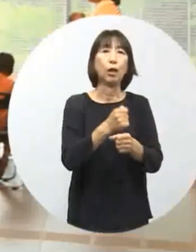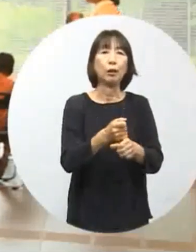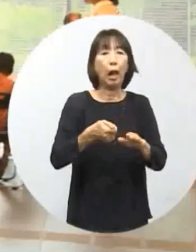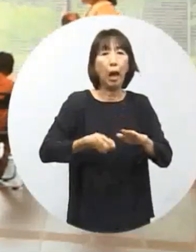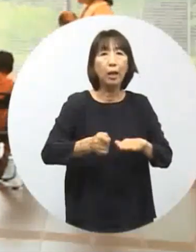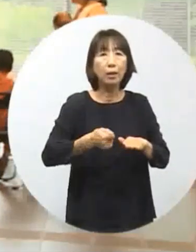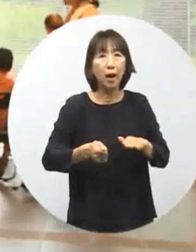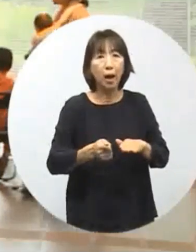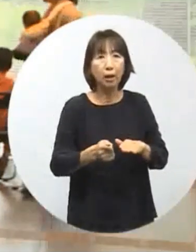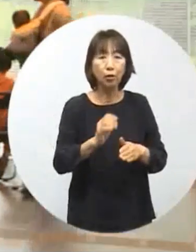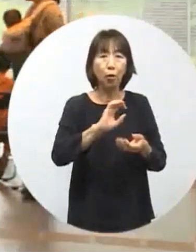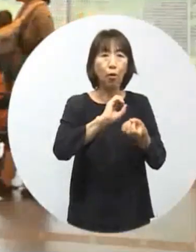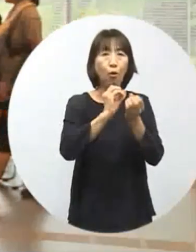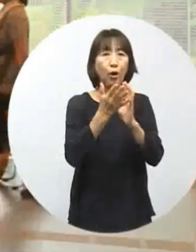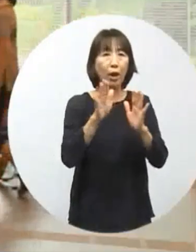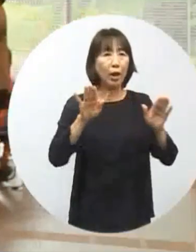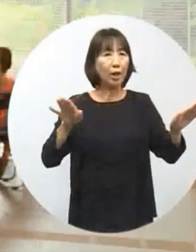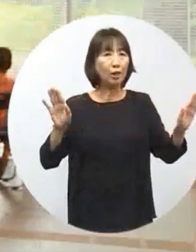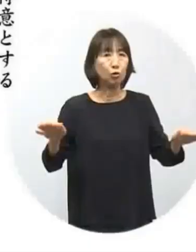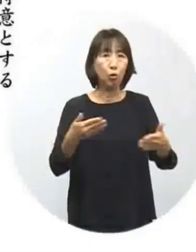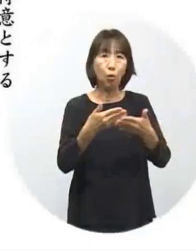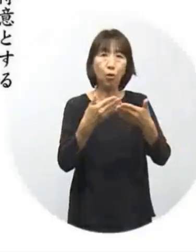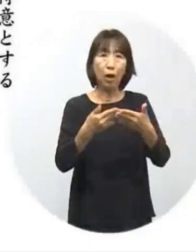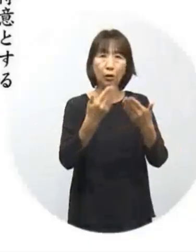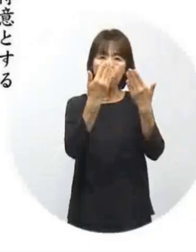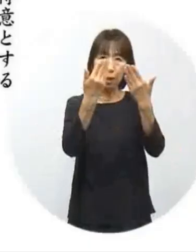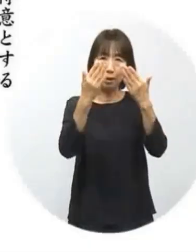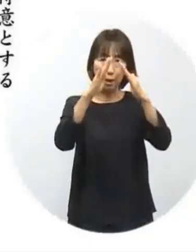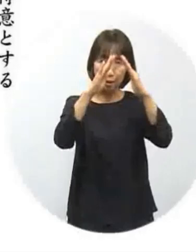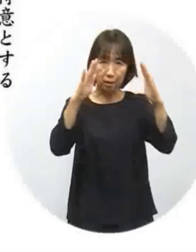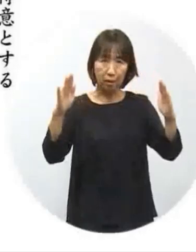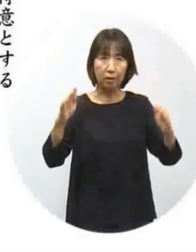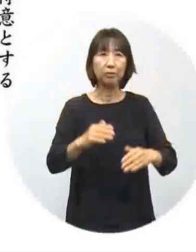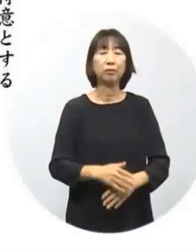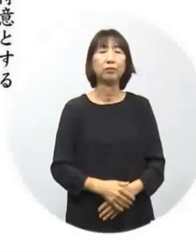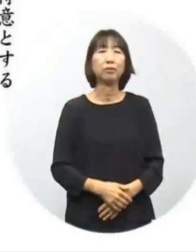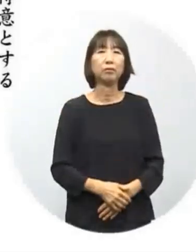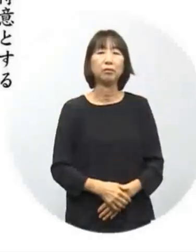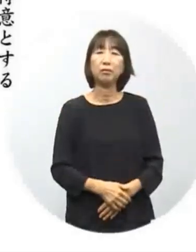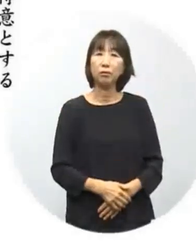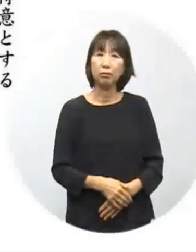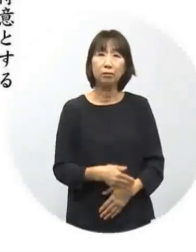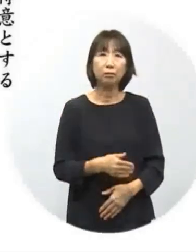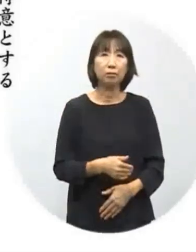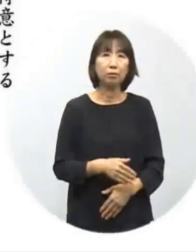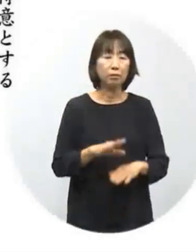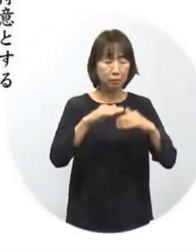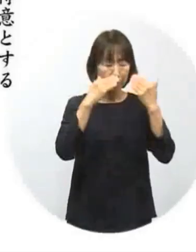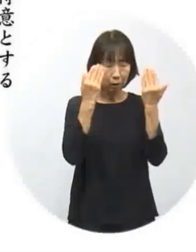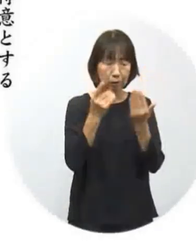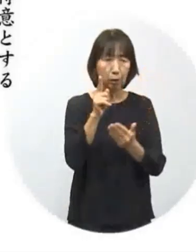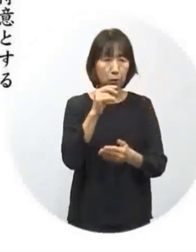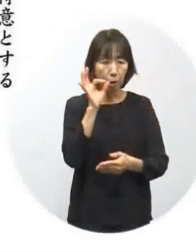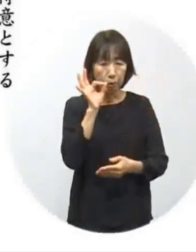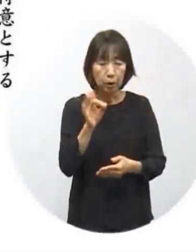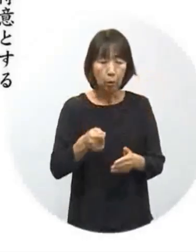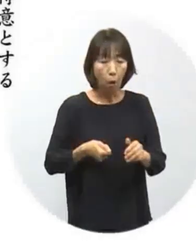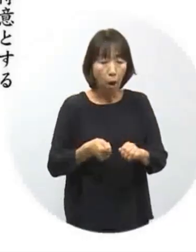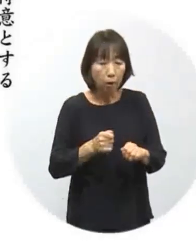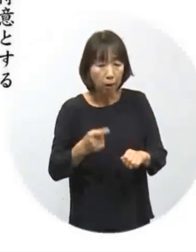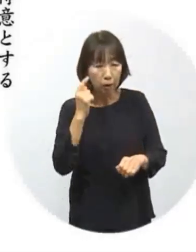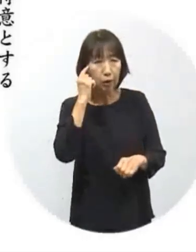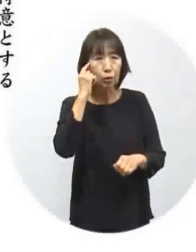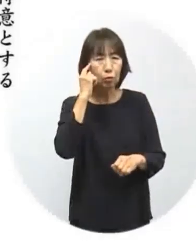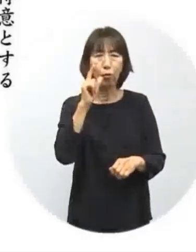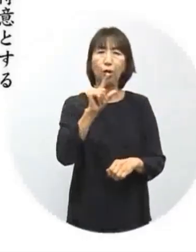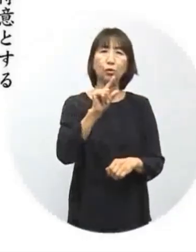画の花鳥画の展覧会になりますが、ほとんどの人は見てもすぐ版画だと気がつくこと